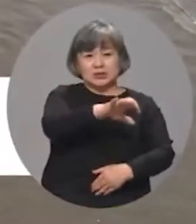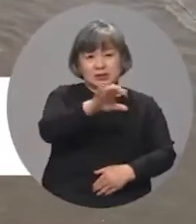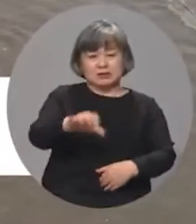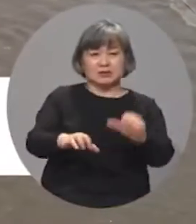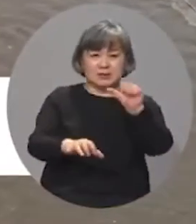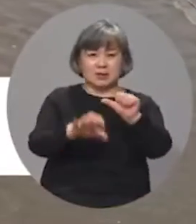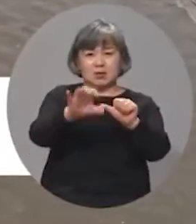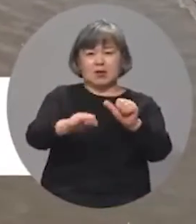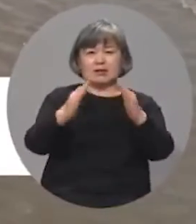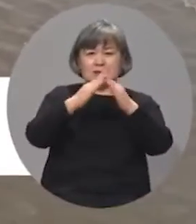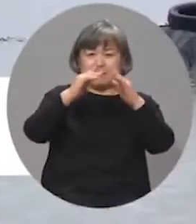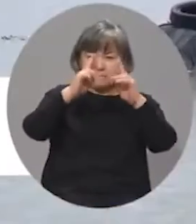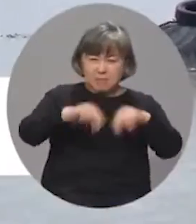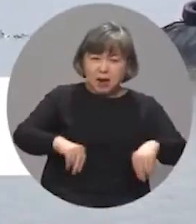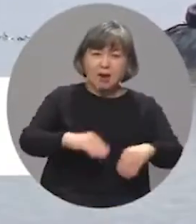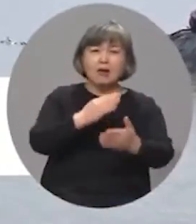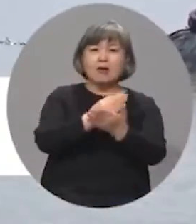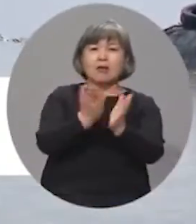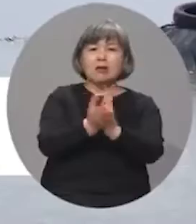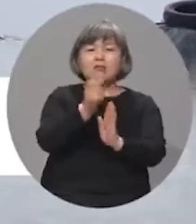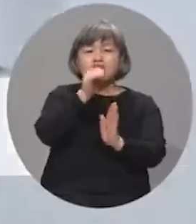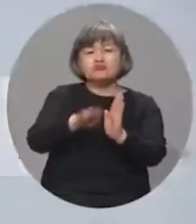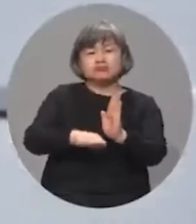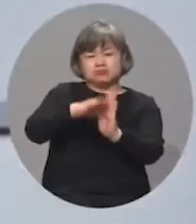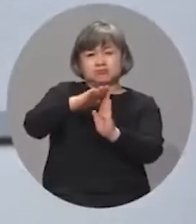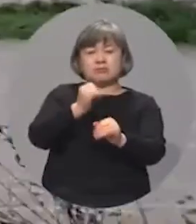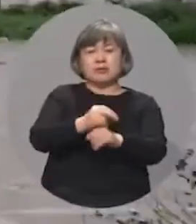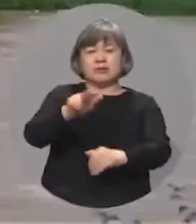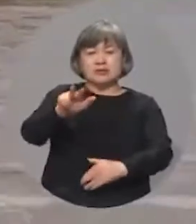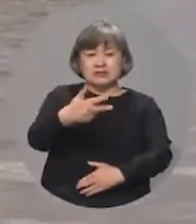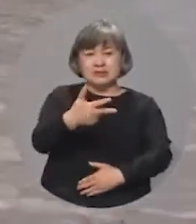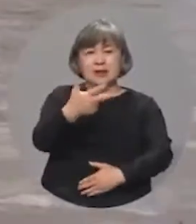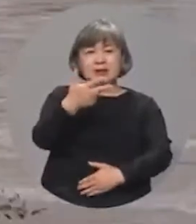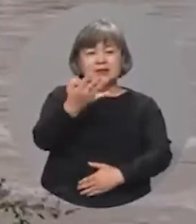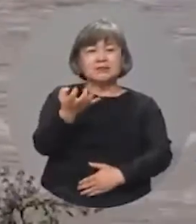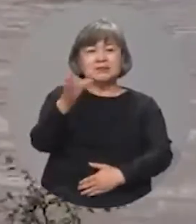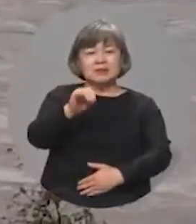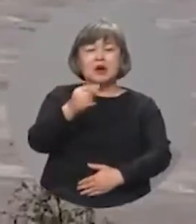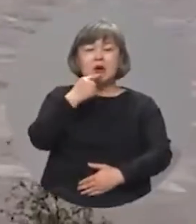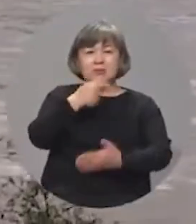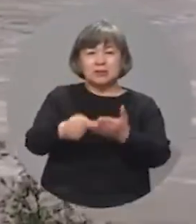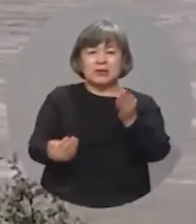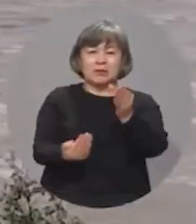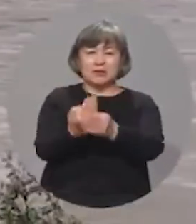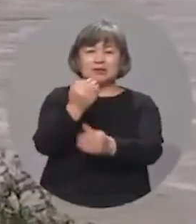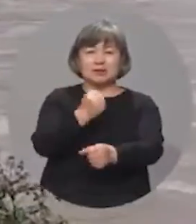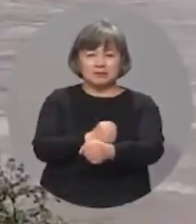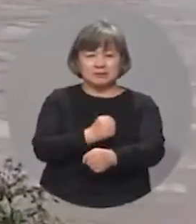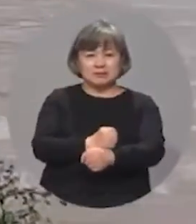주택 파손과 농경지 침수 등으로 740 7억 원의 피해가 발생했습니다